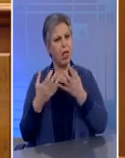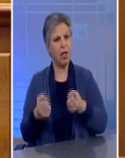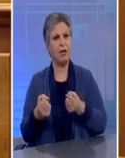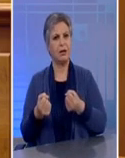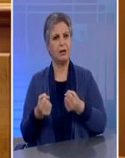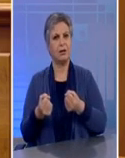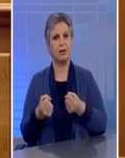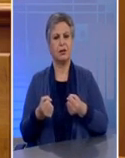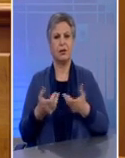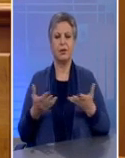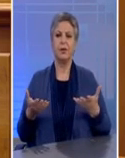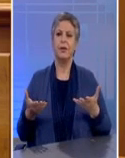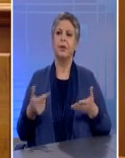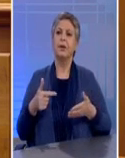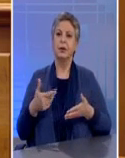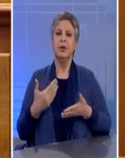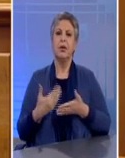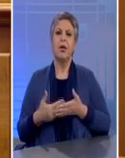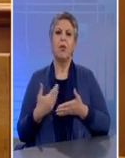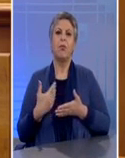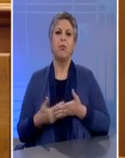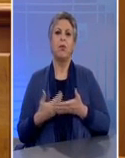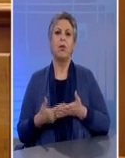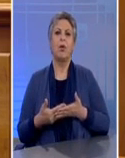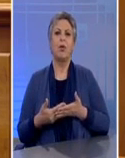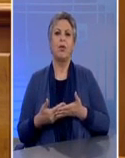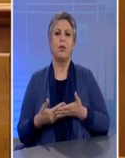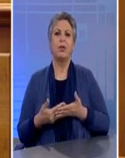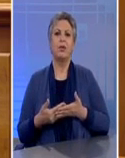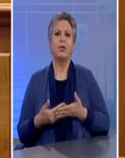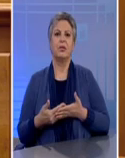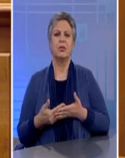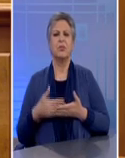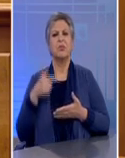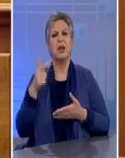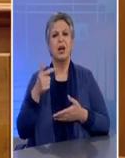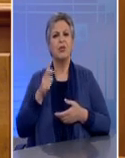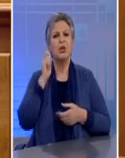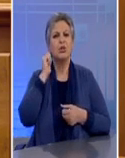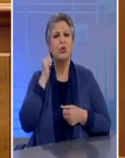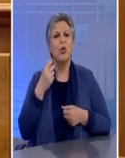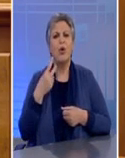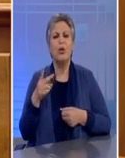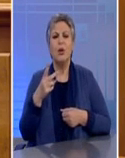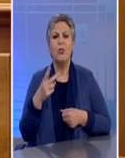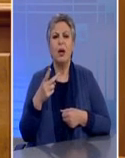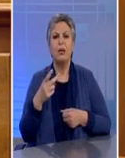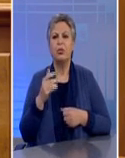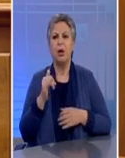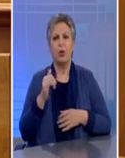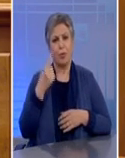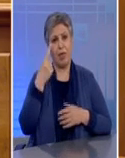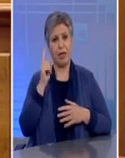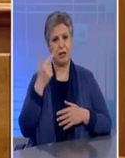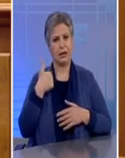Αυτό είναι η πιο αδιάψευτη μαρτυρία, γιατί αυτός ο άνθρωπος ούτε το όνομά του καλά-καλά δεν μου είπε. Μετά μεταβίας μου το είπε, αφού τον